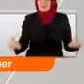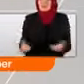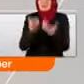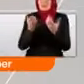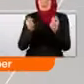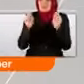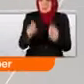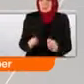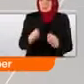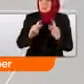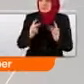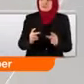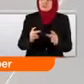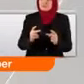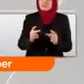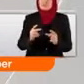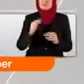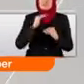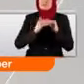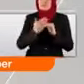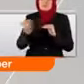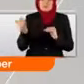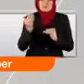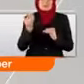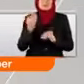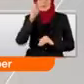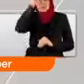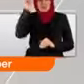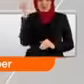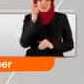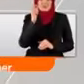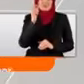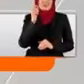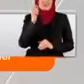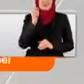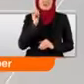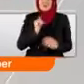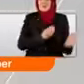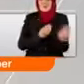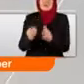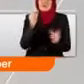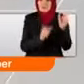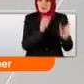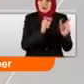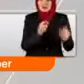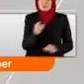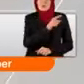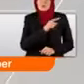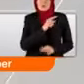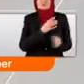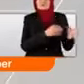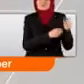ve milletimize ihanet içine girenler varsa onların yakasına yapışıp en ağır şekilde cezalandırılacak bu